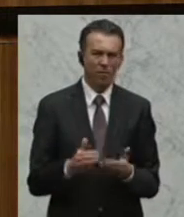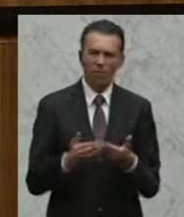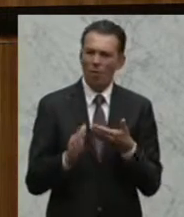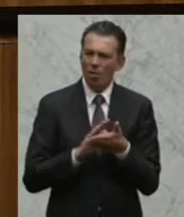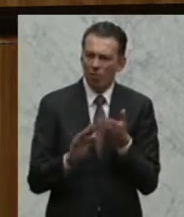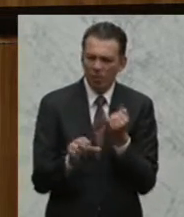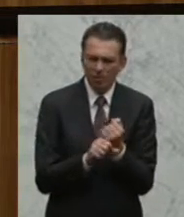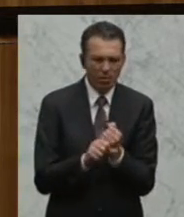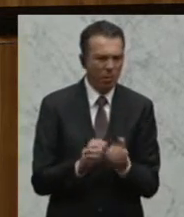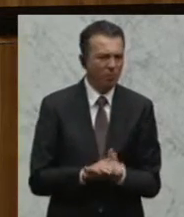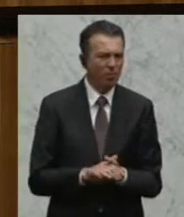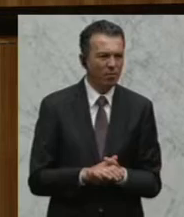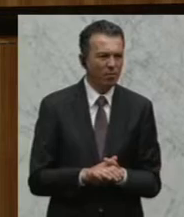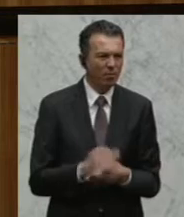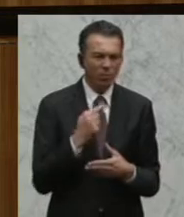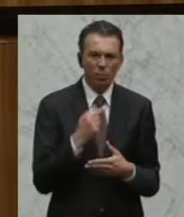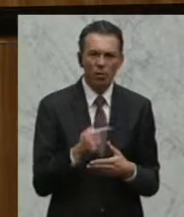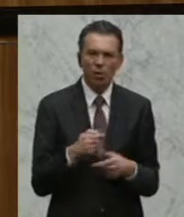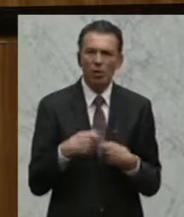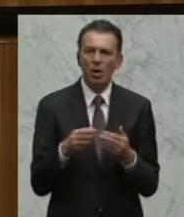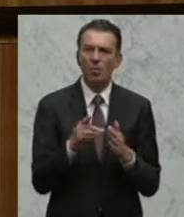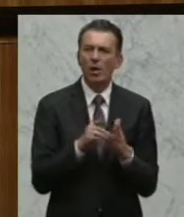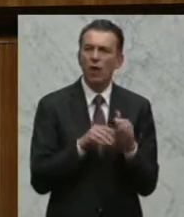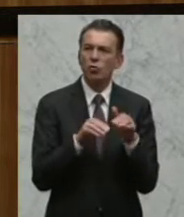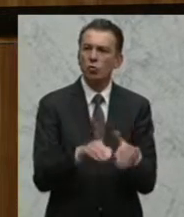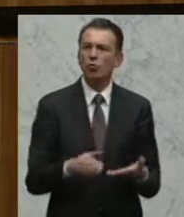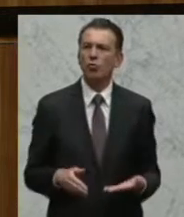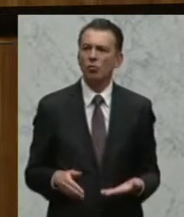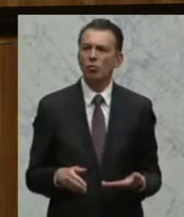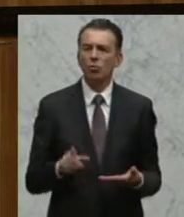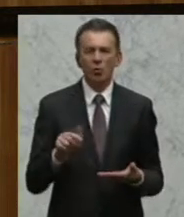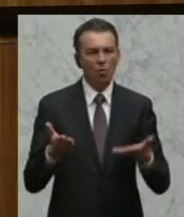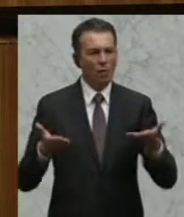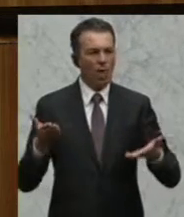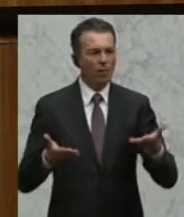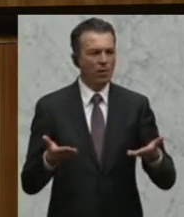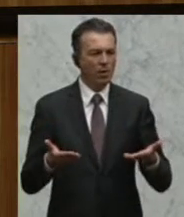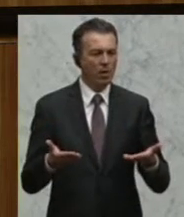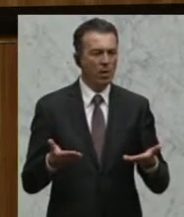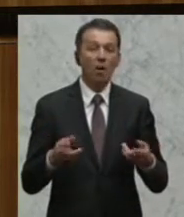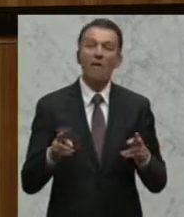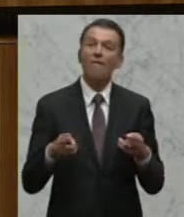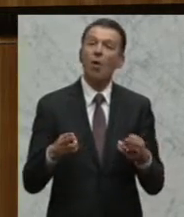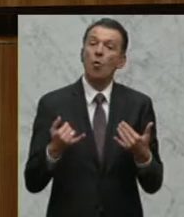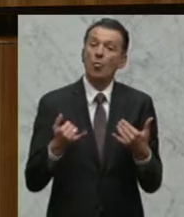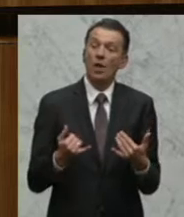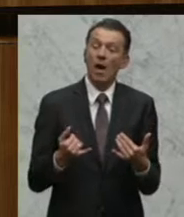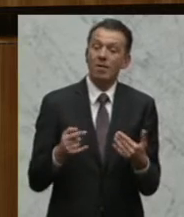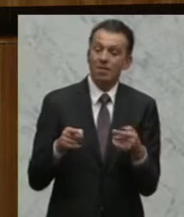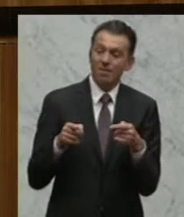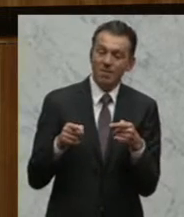gemacht. Sie haben nur gesagt, es gibt den Datenschutz und es soll abgewogen werden. Aber warum Sie jetzt